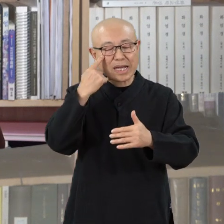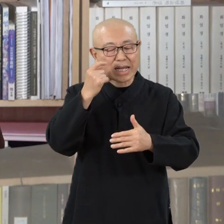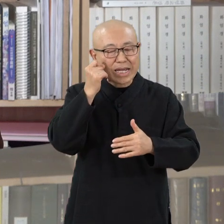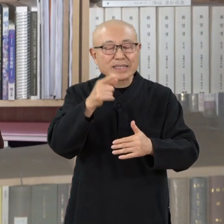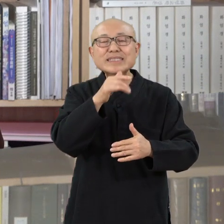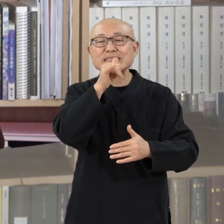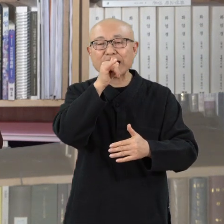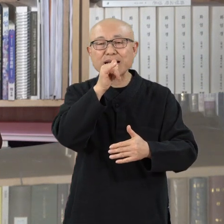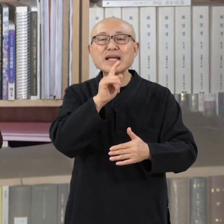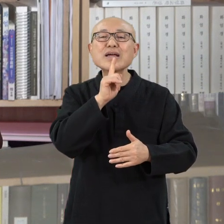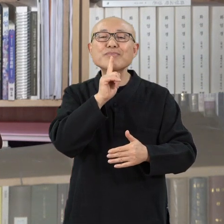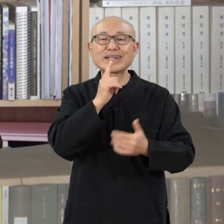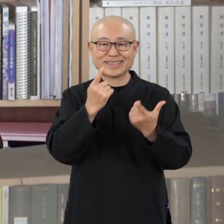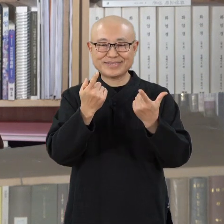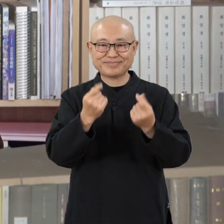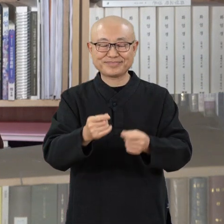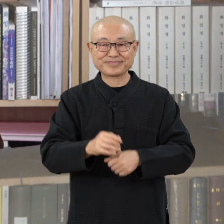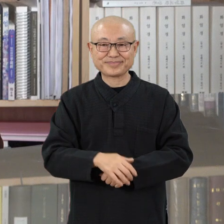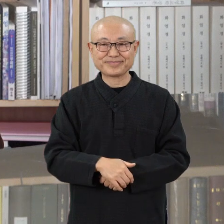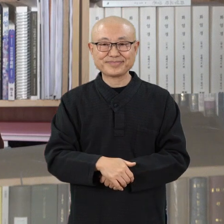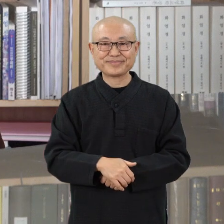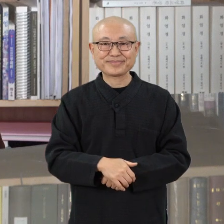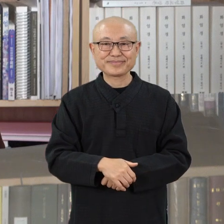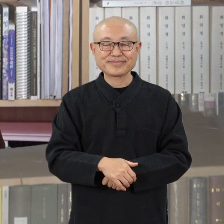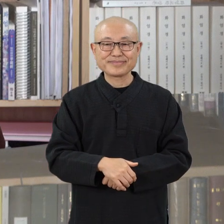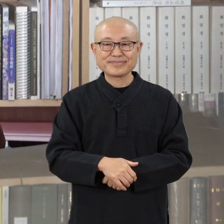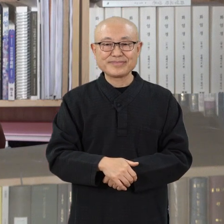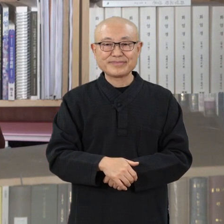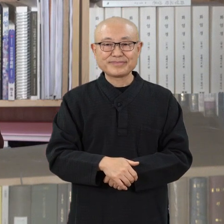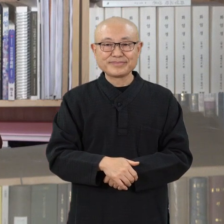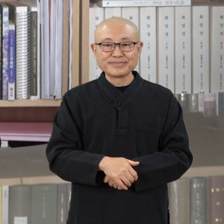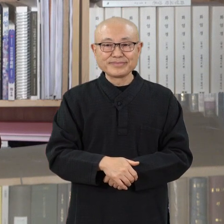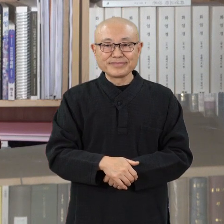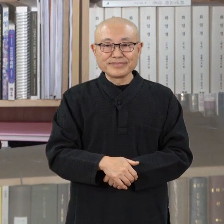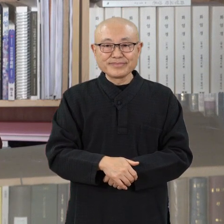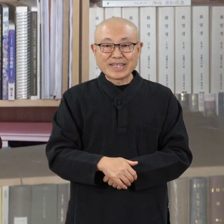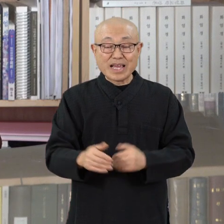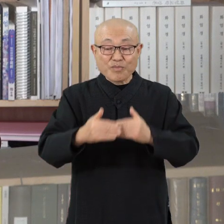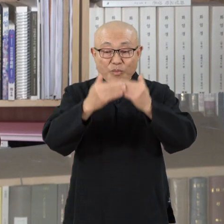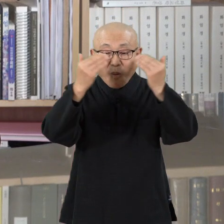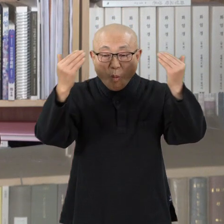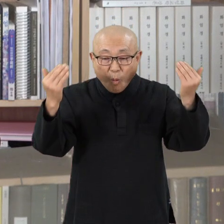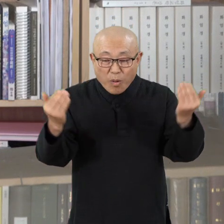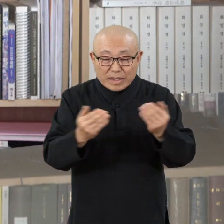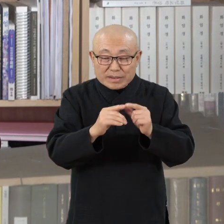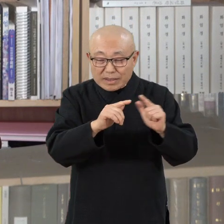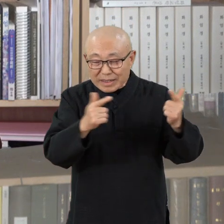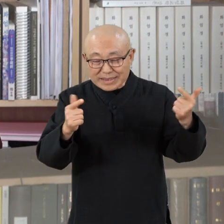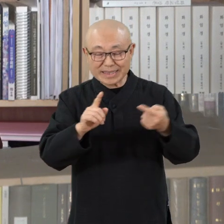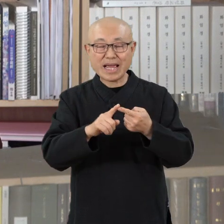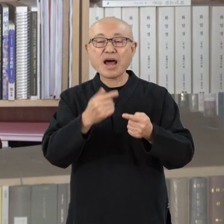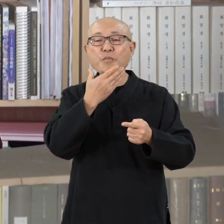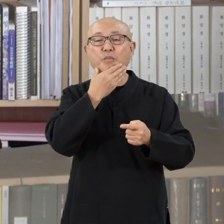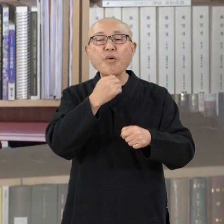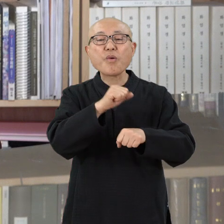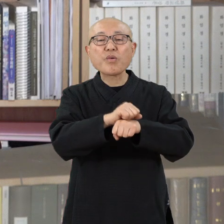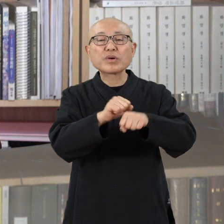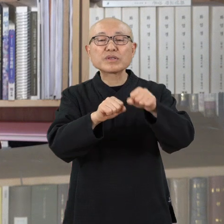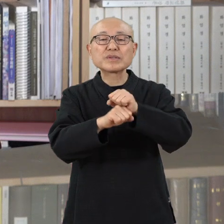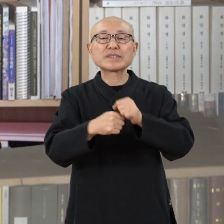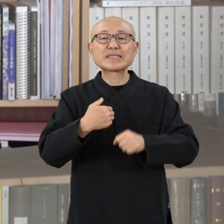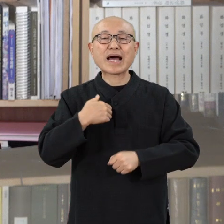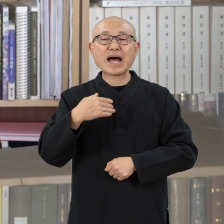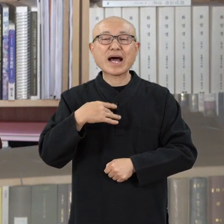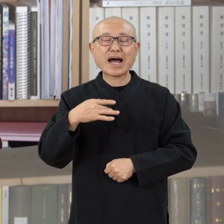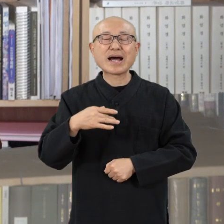이런 말씀을 이제 다시 듣습니다. 그래서 그 모든 것 공덕도 나로부터 시작이